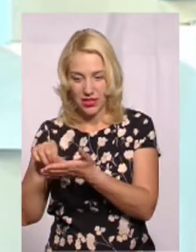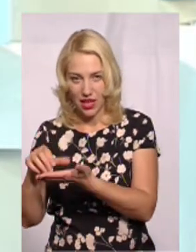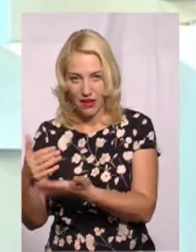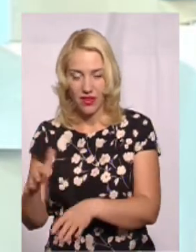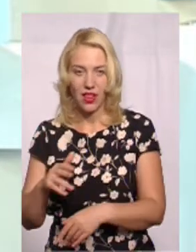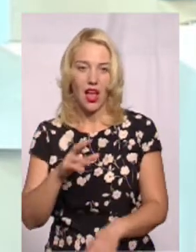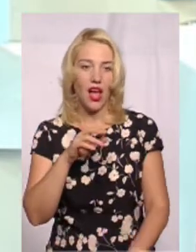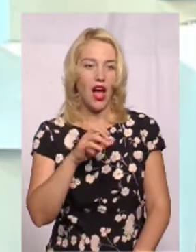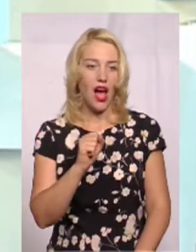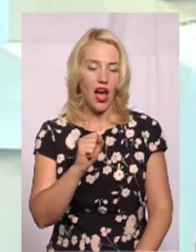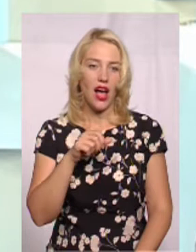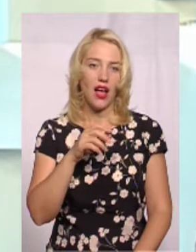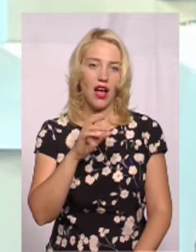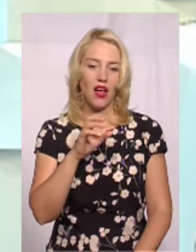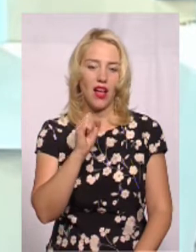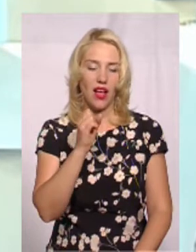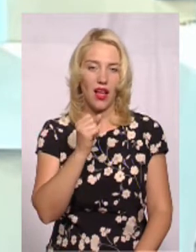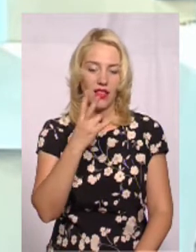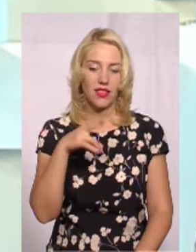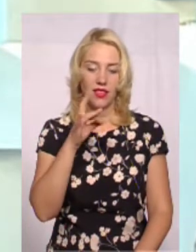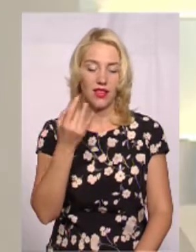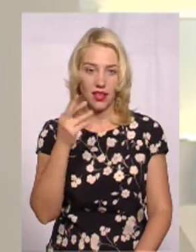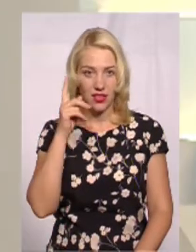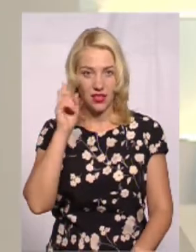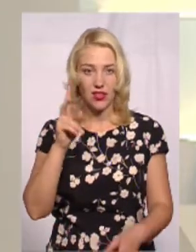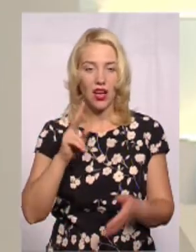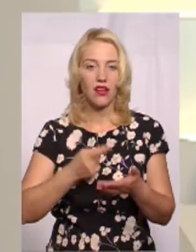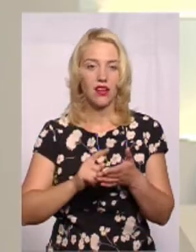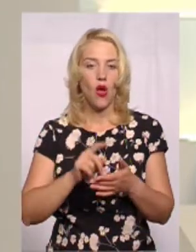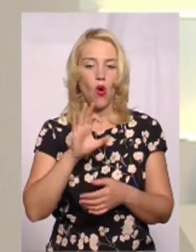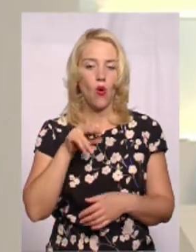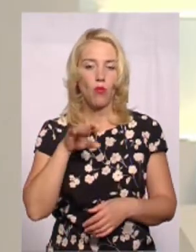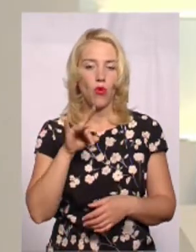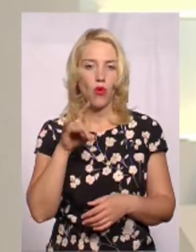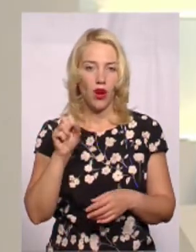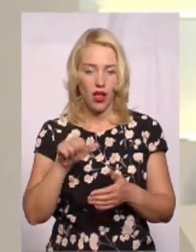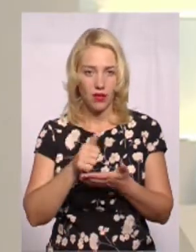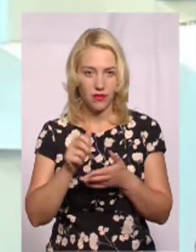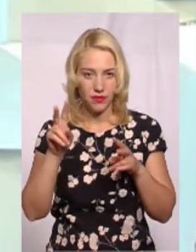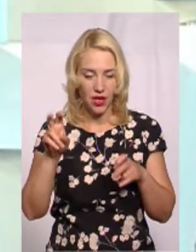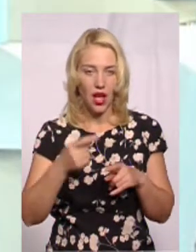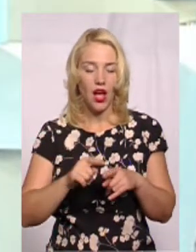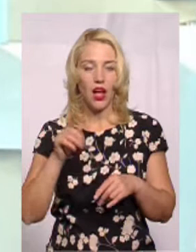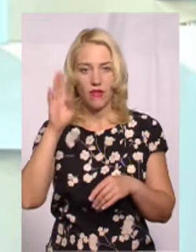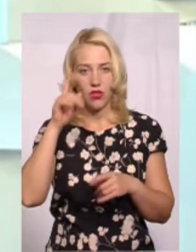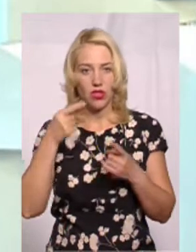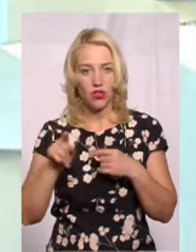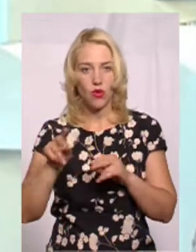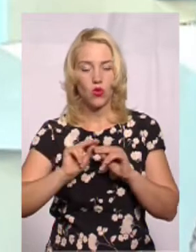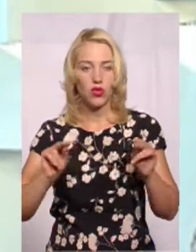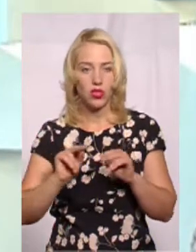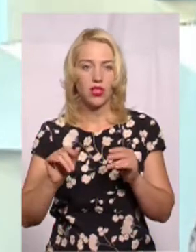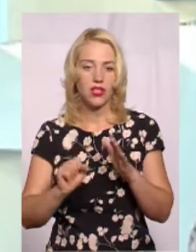і слухачі в основному знають як координатора опори, але сьогодні він в іншій іпостасі. Сьогодні як учитель і